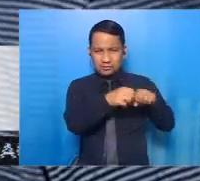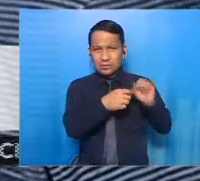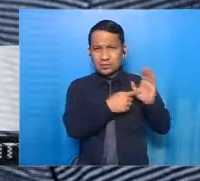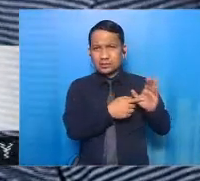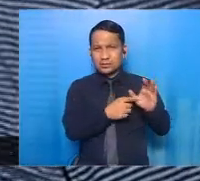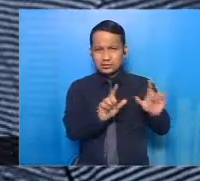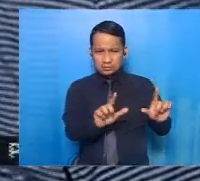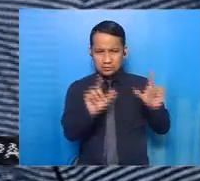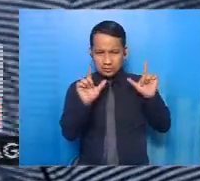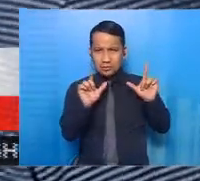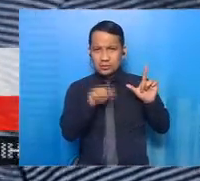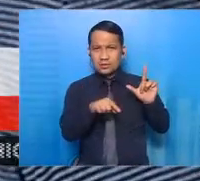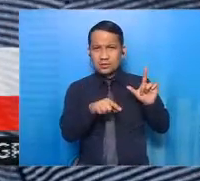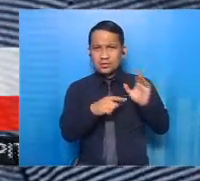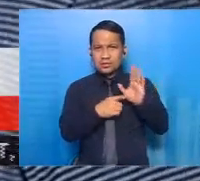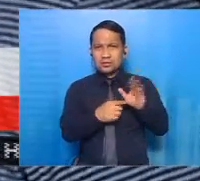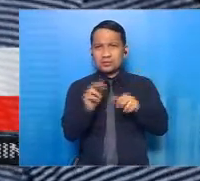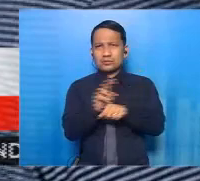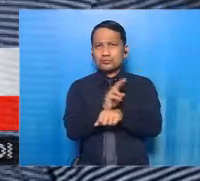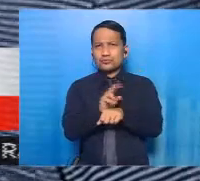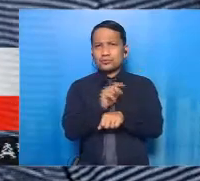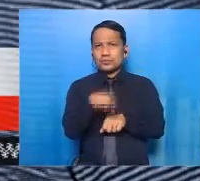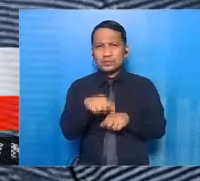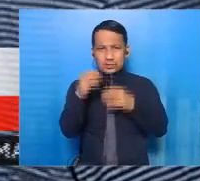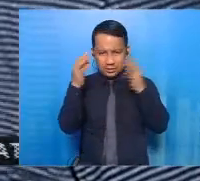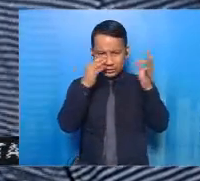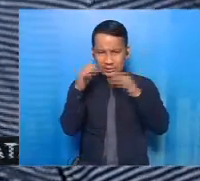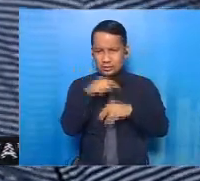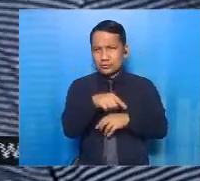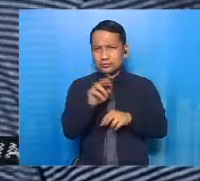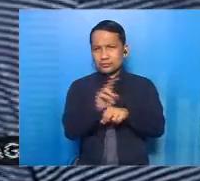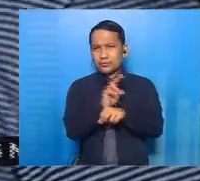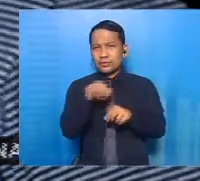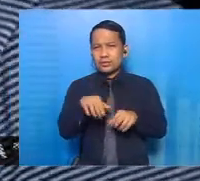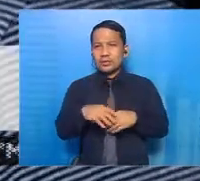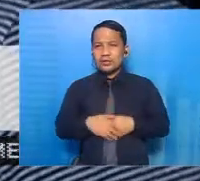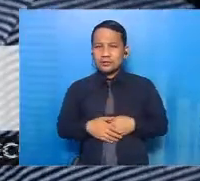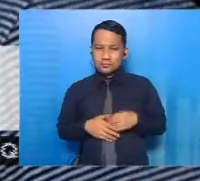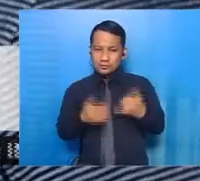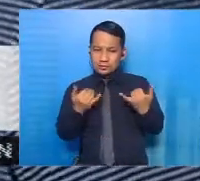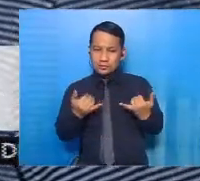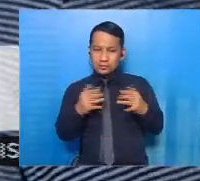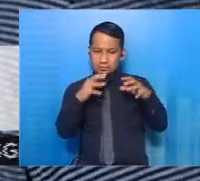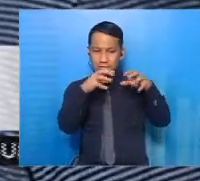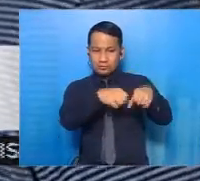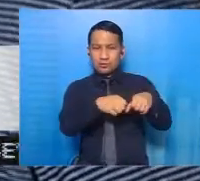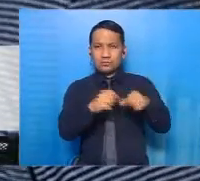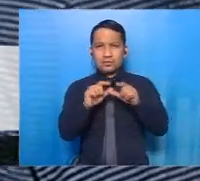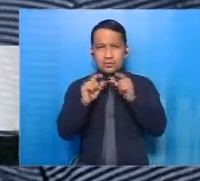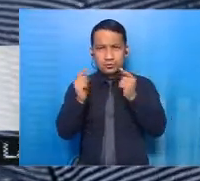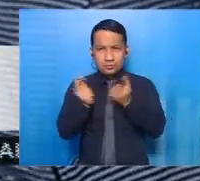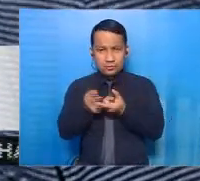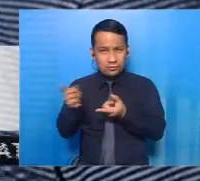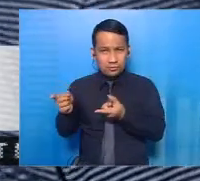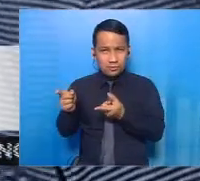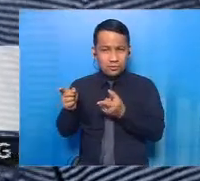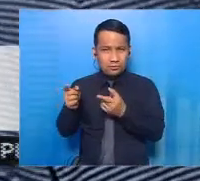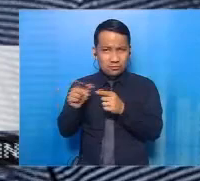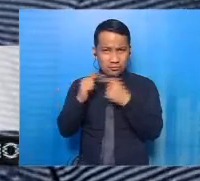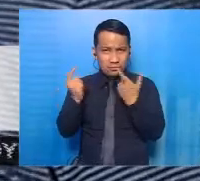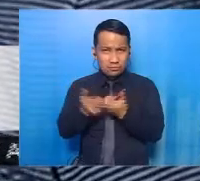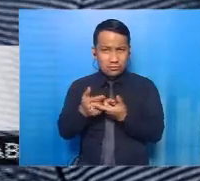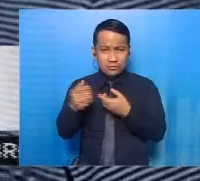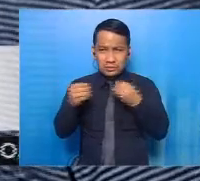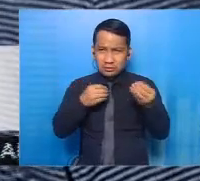siya. Reuser doon, user. Eh ngayon nga, nakita ng nahuli ng task force disiplina